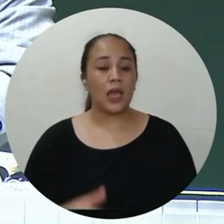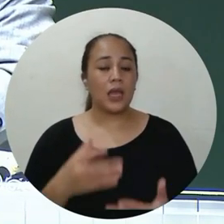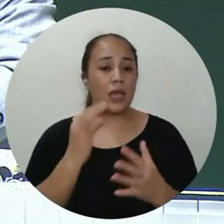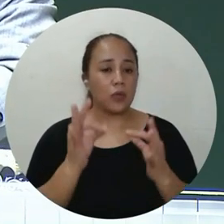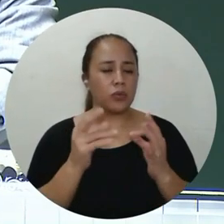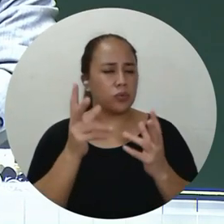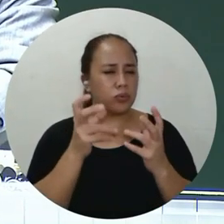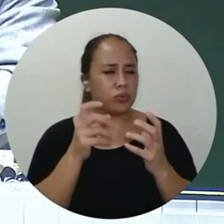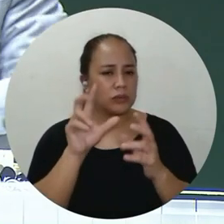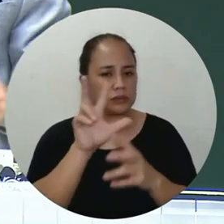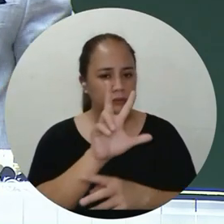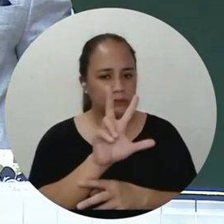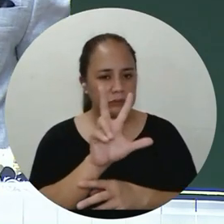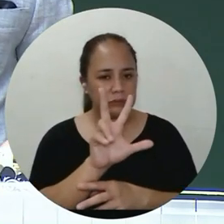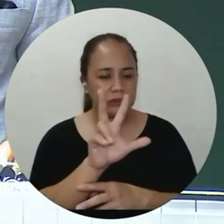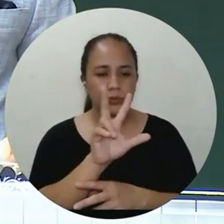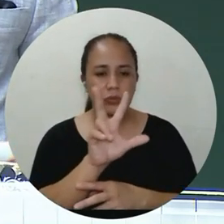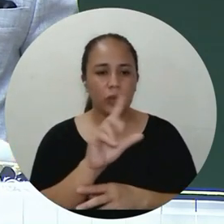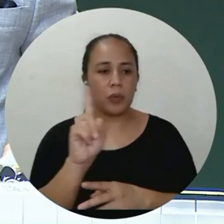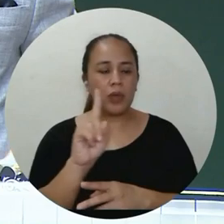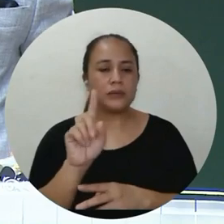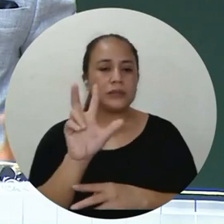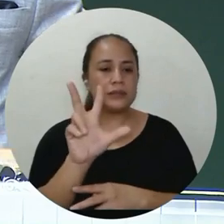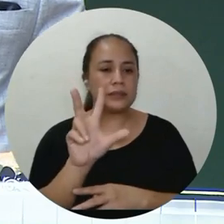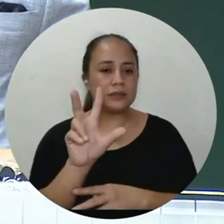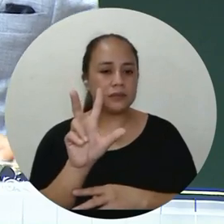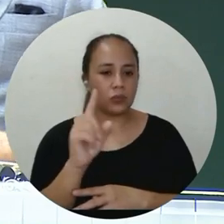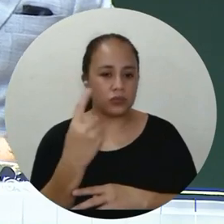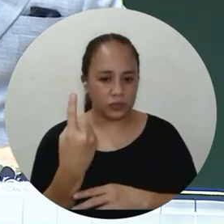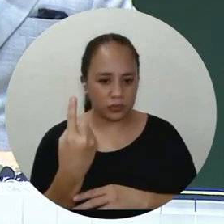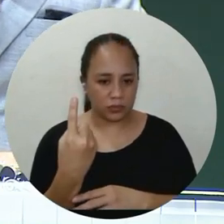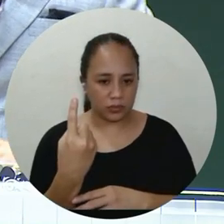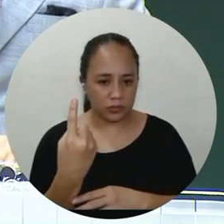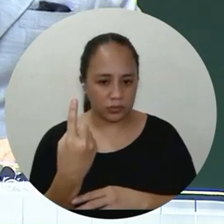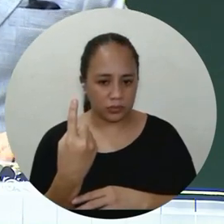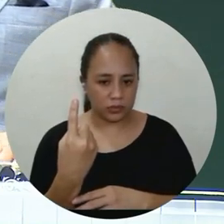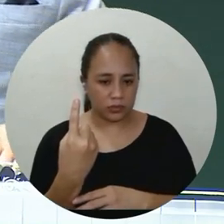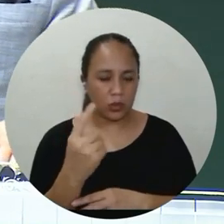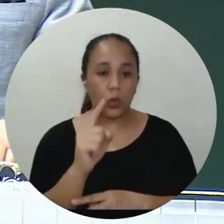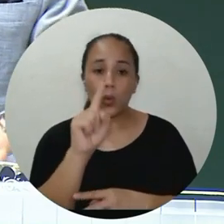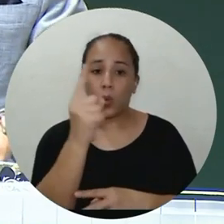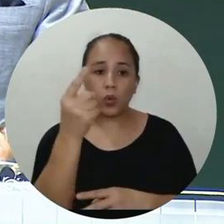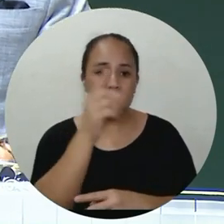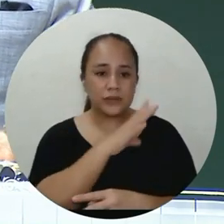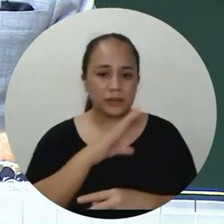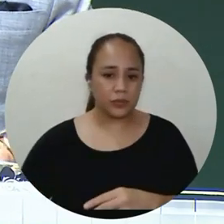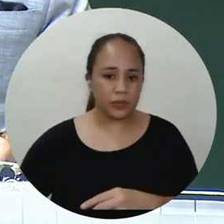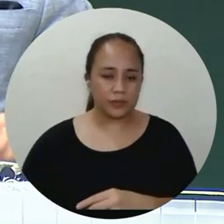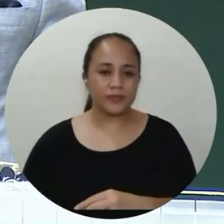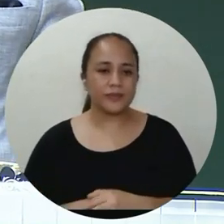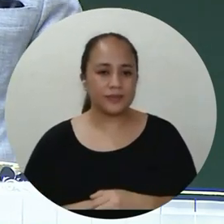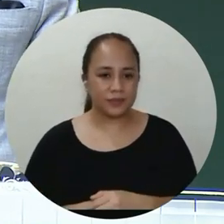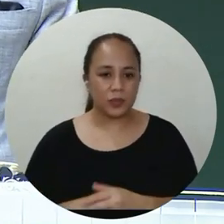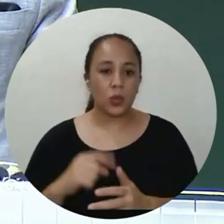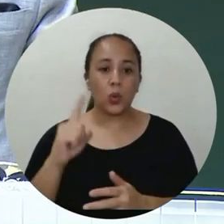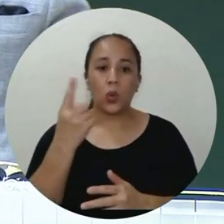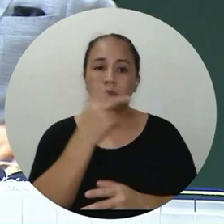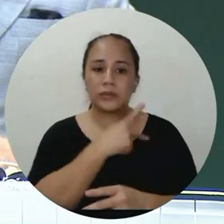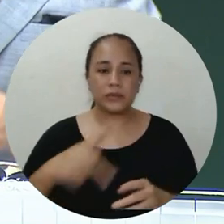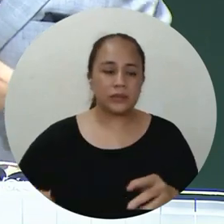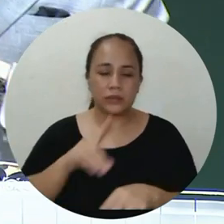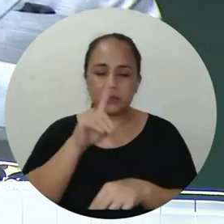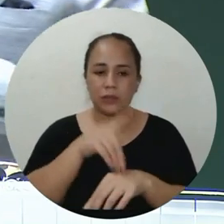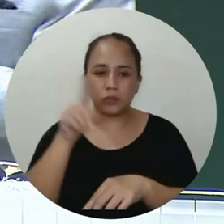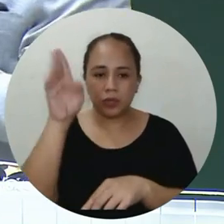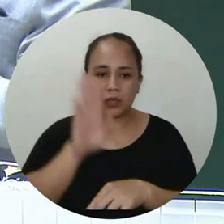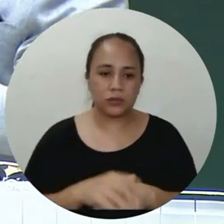three? These three are the three onlys. 오직 그리스도. It's only Christ. 오직 하나님 나라. Only the kingdom of God. 오직 성령 충만.